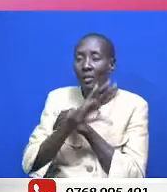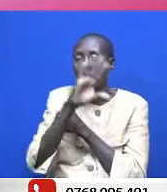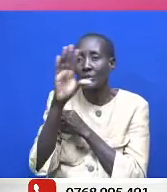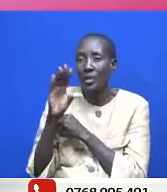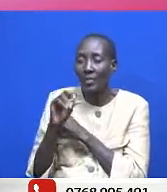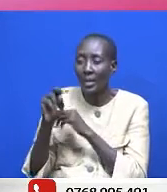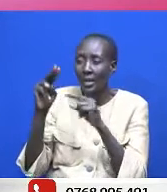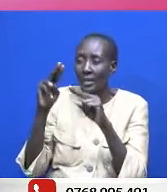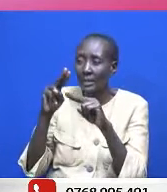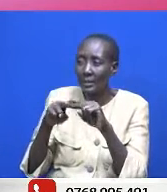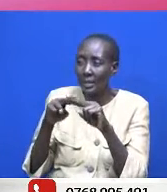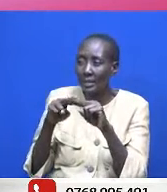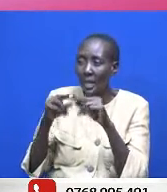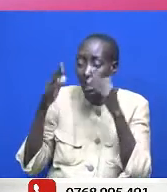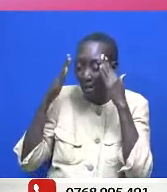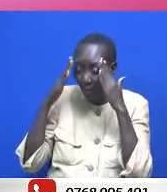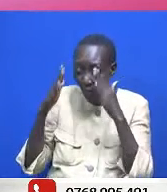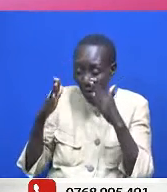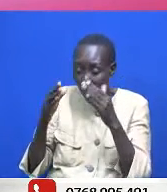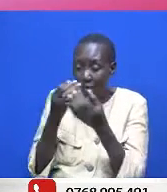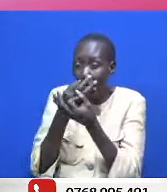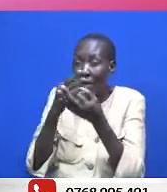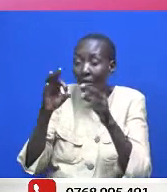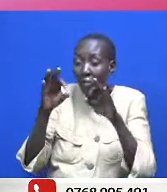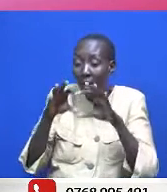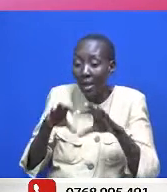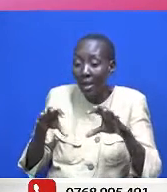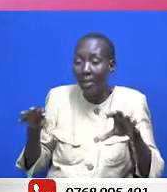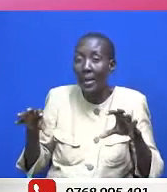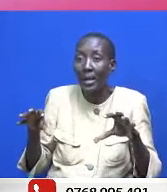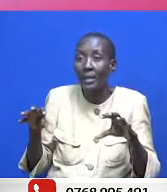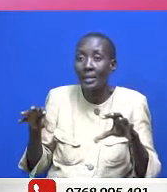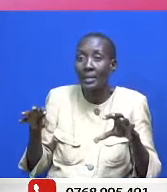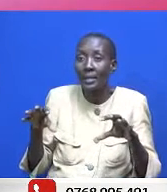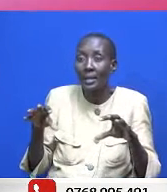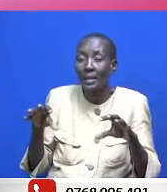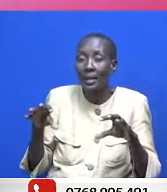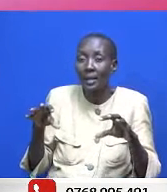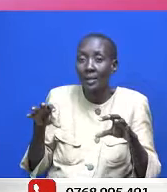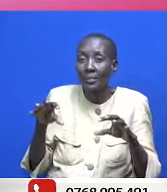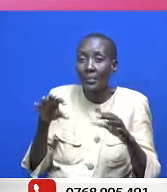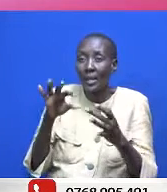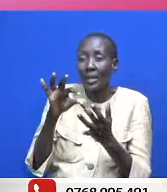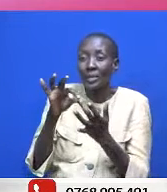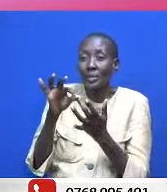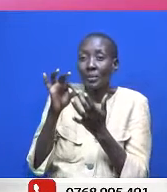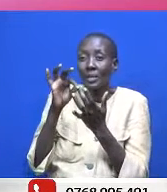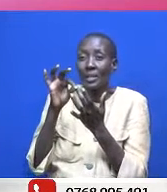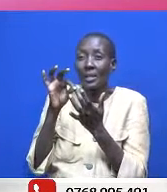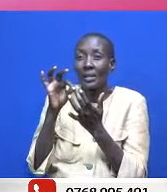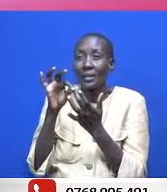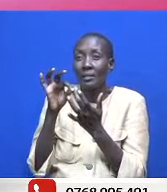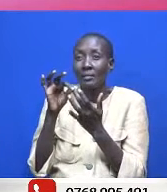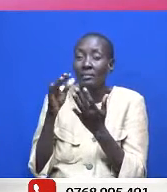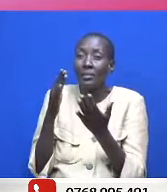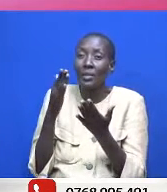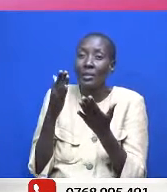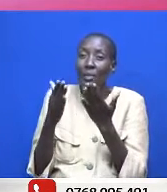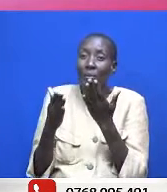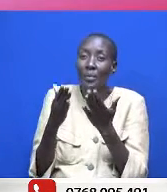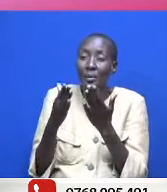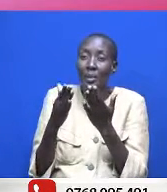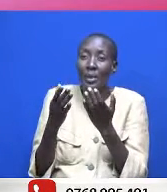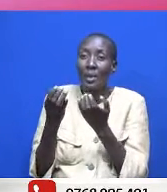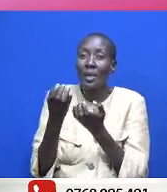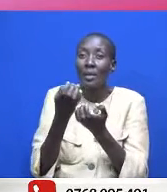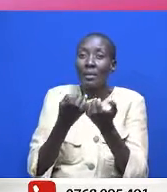kabisa ziangalie kwamba hiyo soko huru haswa nchi la kwanza ambayo inatakiwa kuangalia ni kwamba tuwe na soko biashara kati